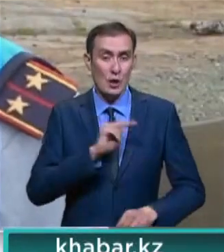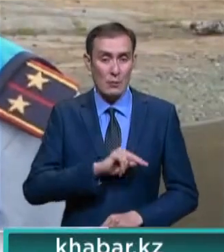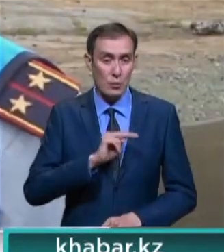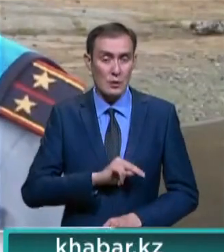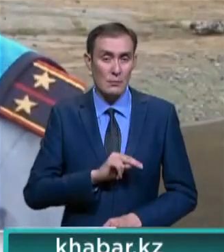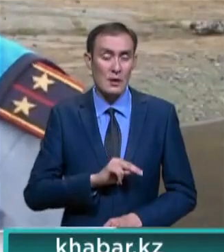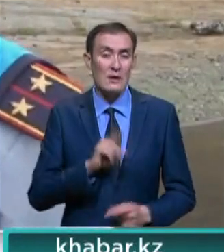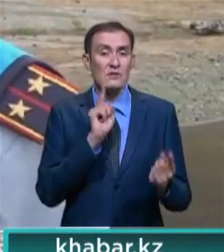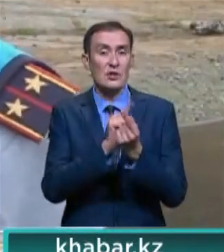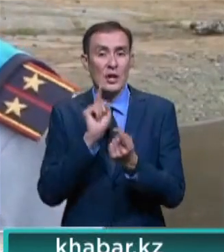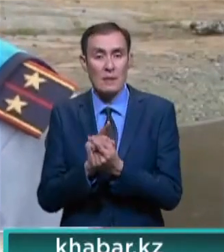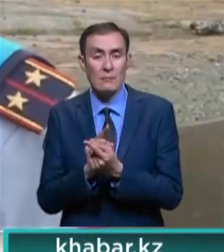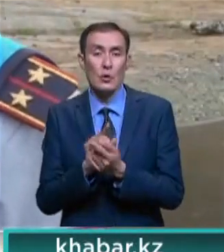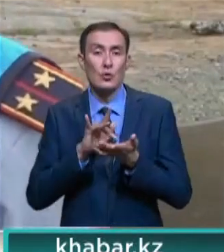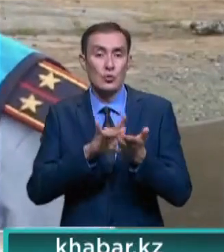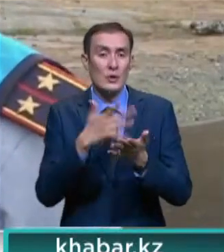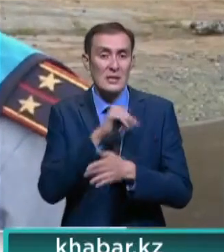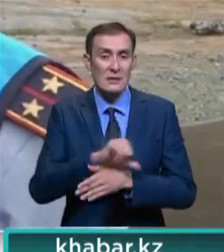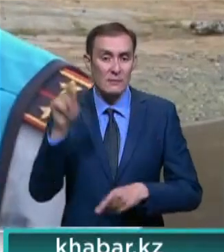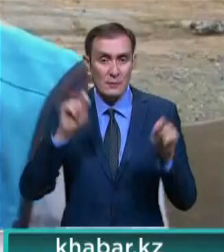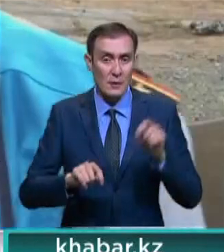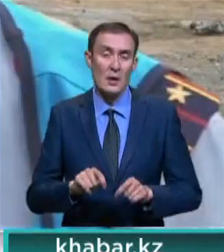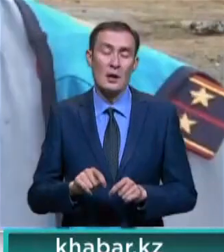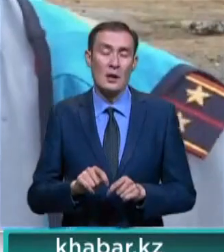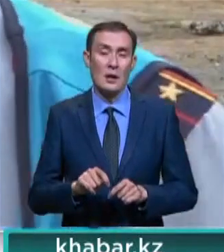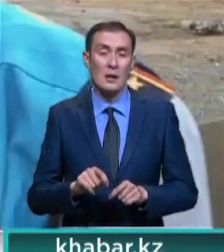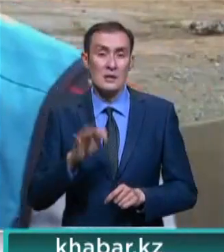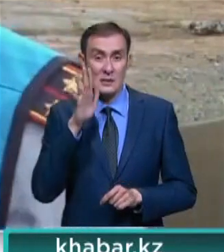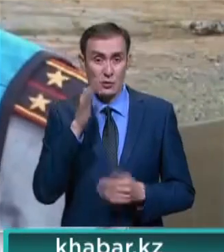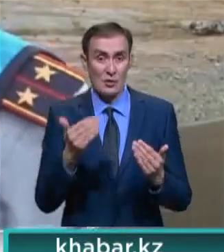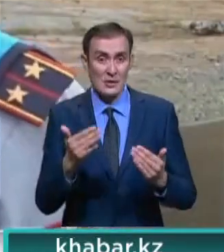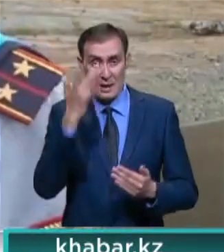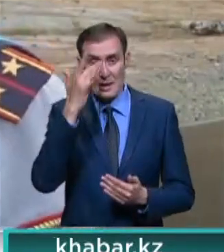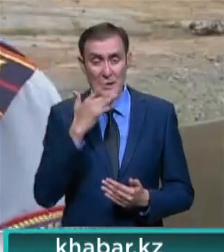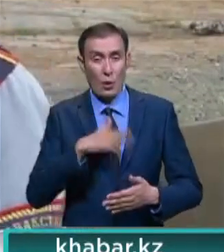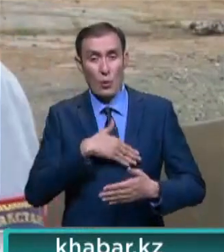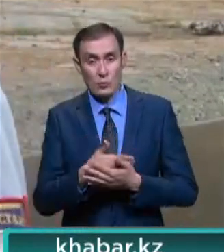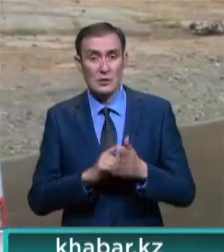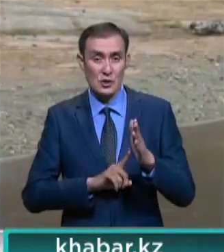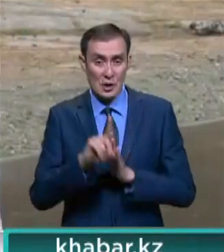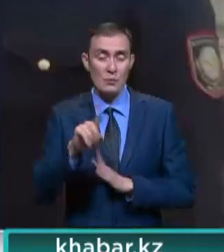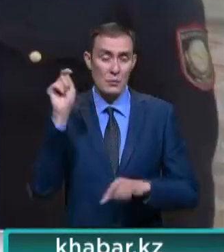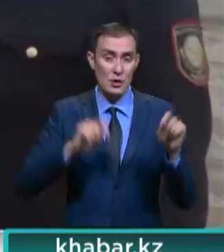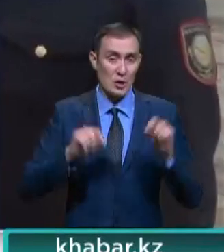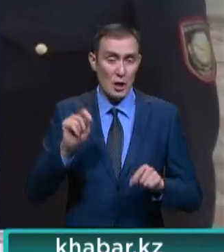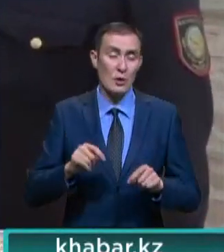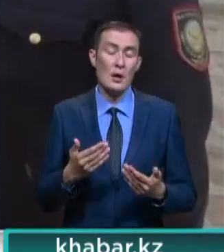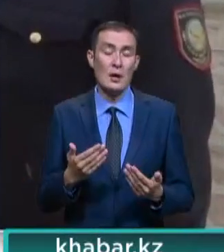здесь, встречаем туристов. Вот, сезон начался, сейчас отпуска у людей, они приезжают,